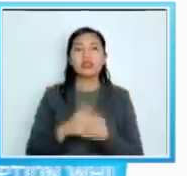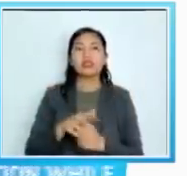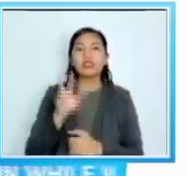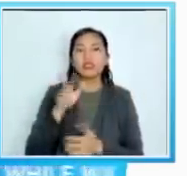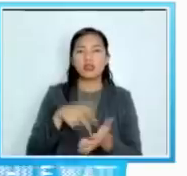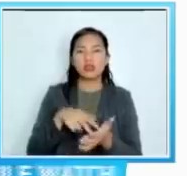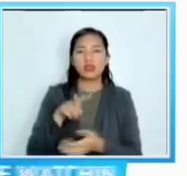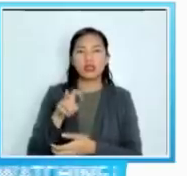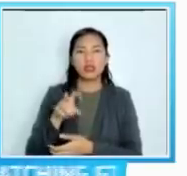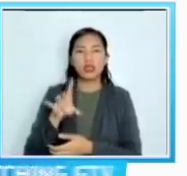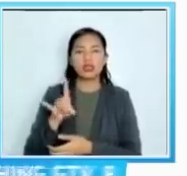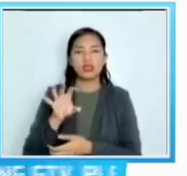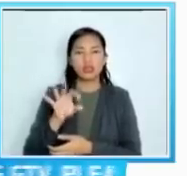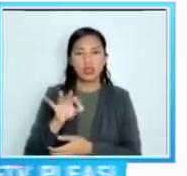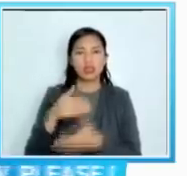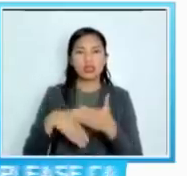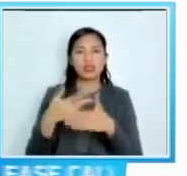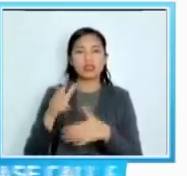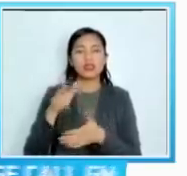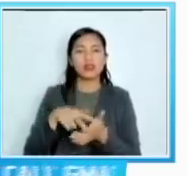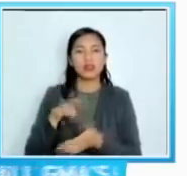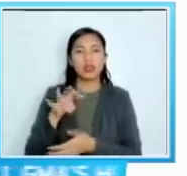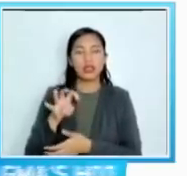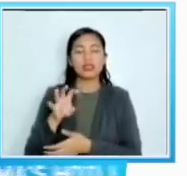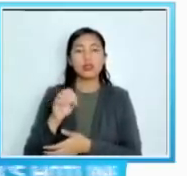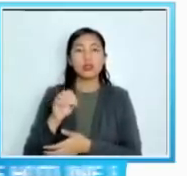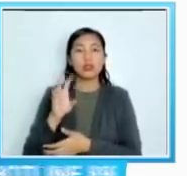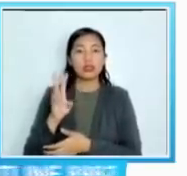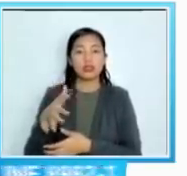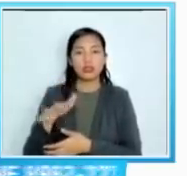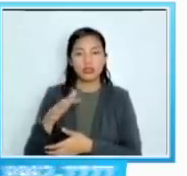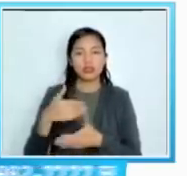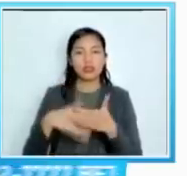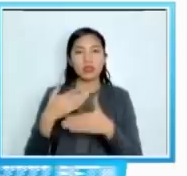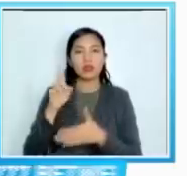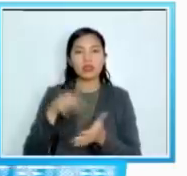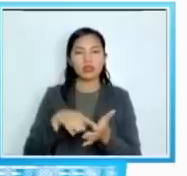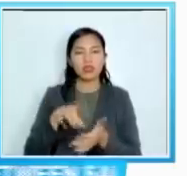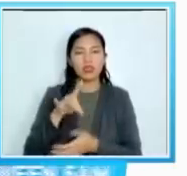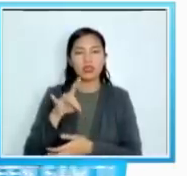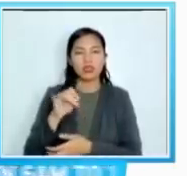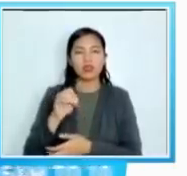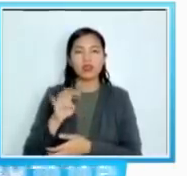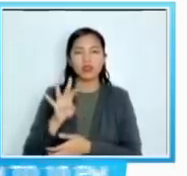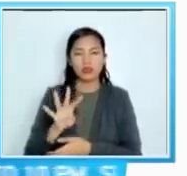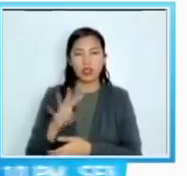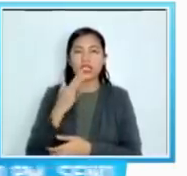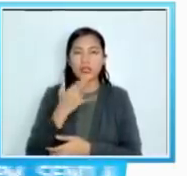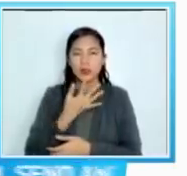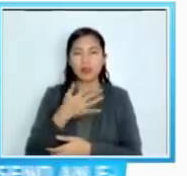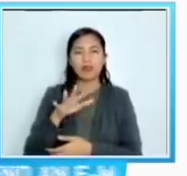3,289, 3,406 ang moderate, 1,804 ang severe, 508 ang asymptomatic,